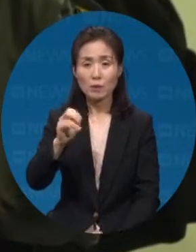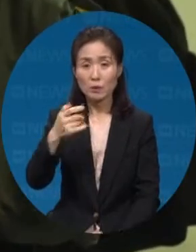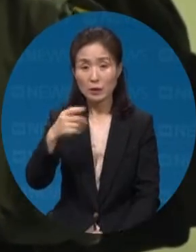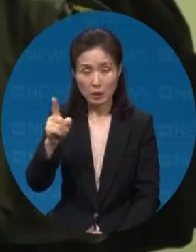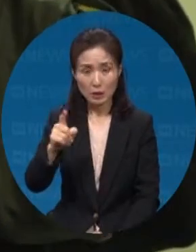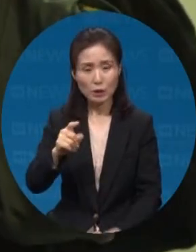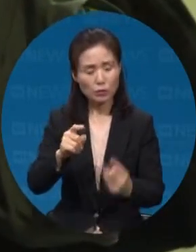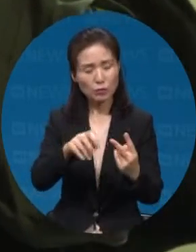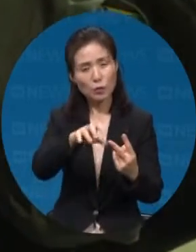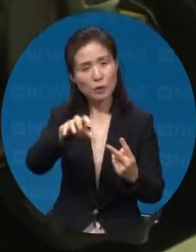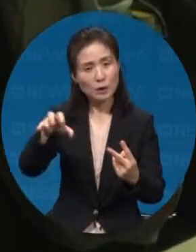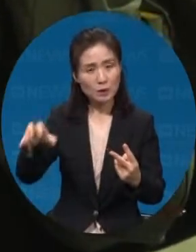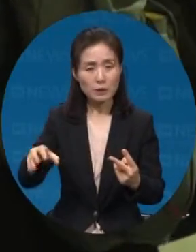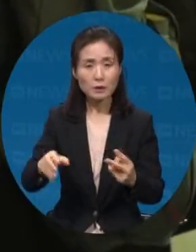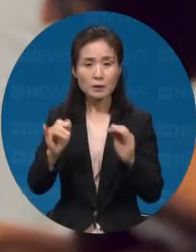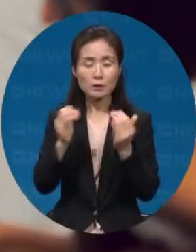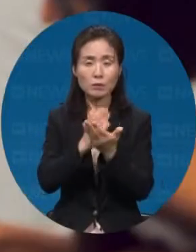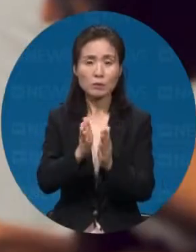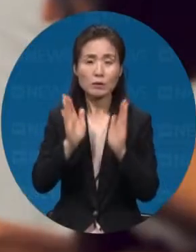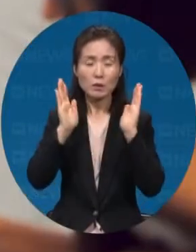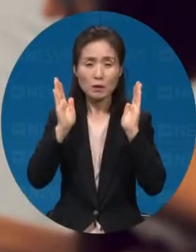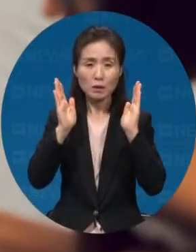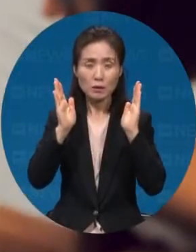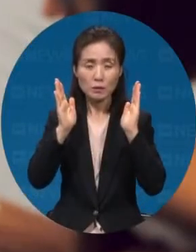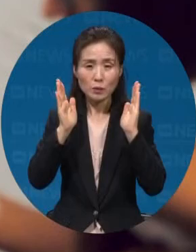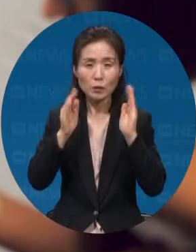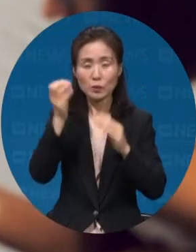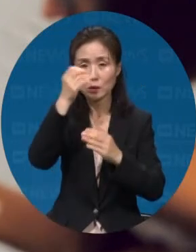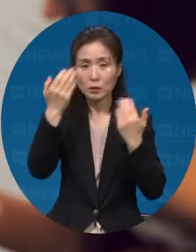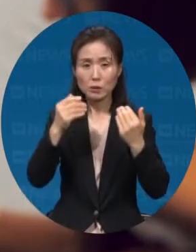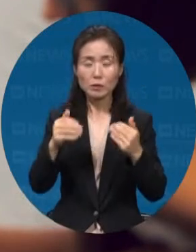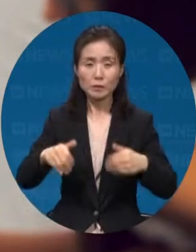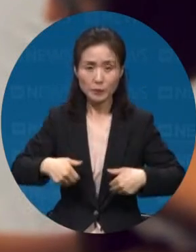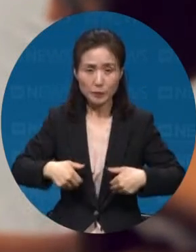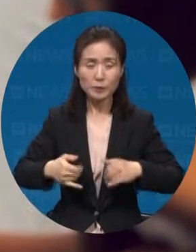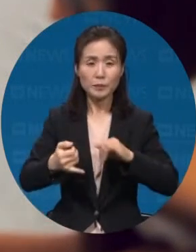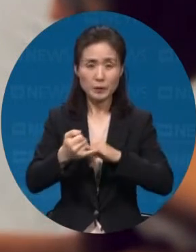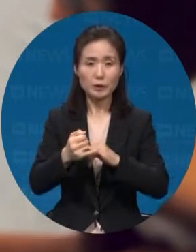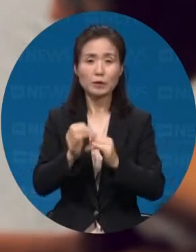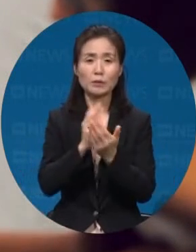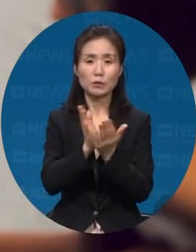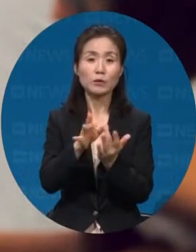인종학 수업을 고등학교 필수 과목으로 채택하고 교과서까지 만든 상태입니다.